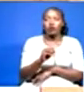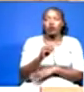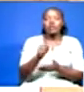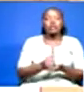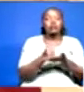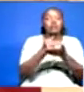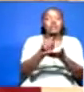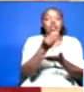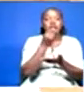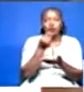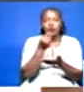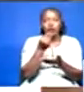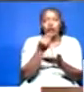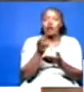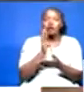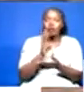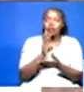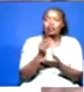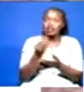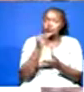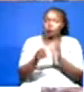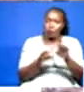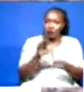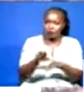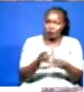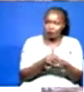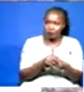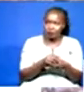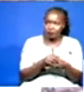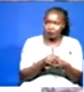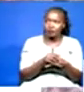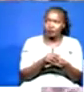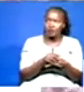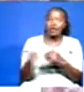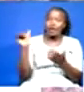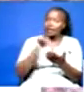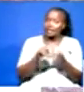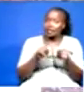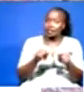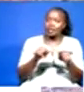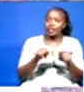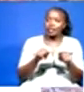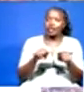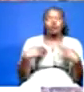wa chakula, maji na lishe ya wanyama. Na sasa tena ikienda hivi, hali ya watu ni hatari.